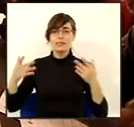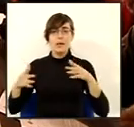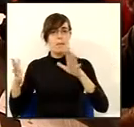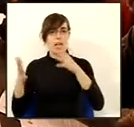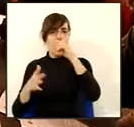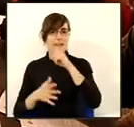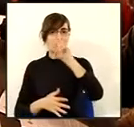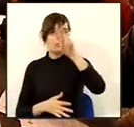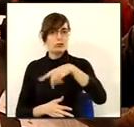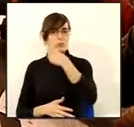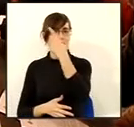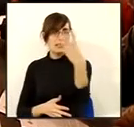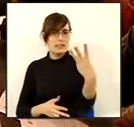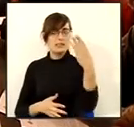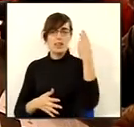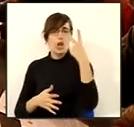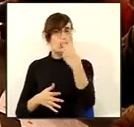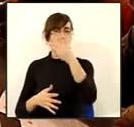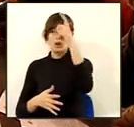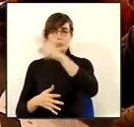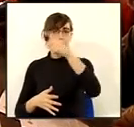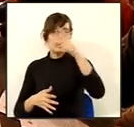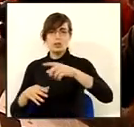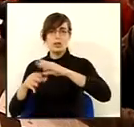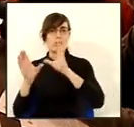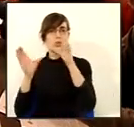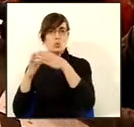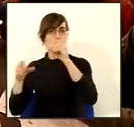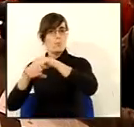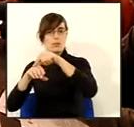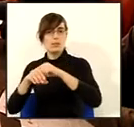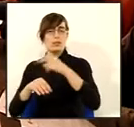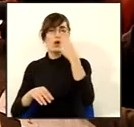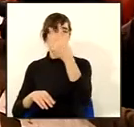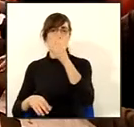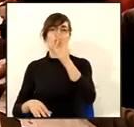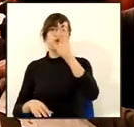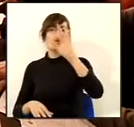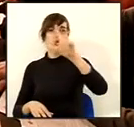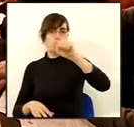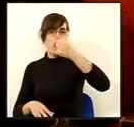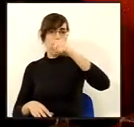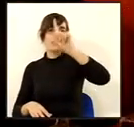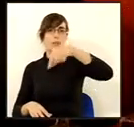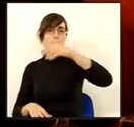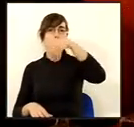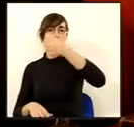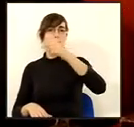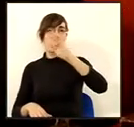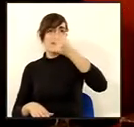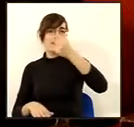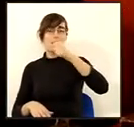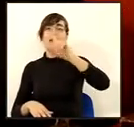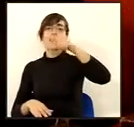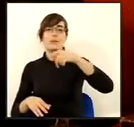2013, 2 membres del seu partit de la comarca d'Osona, el senyor Mates i el senyor Solà, que també els havien posat una querella per